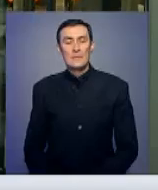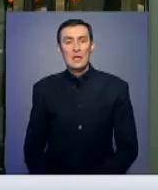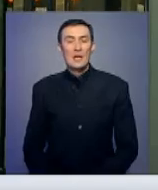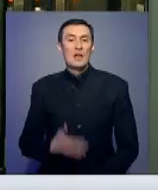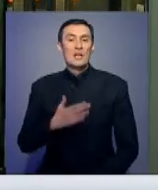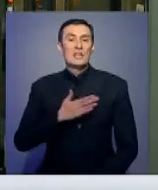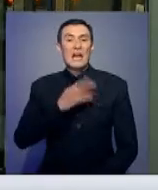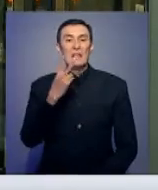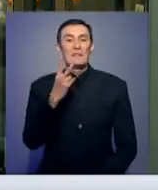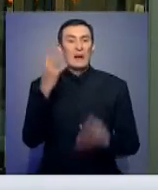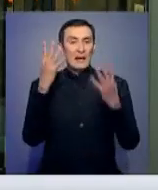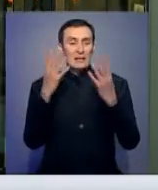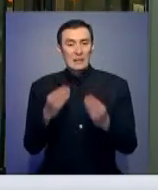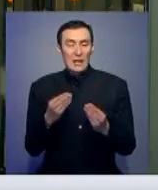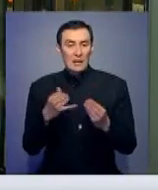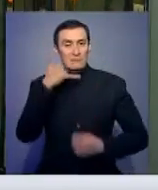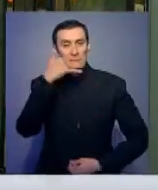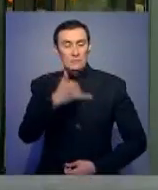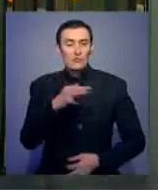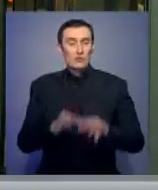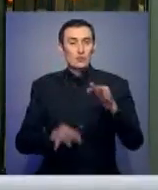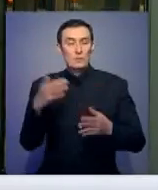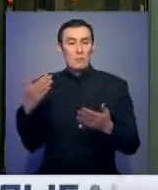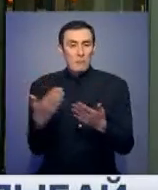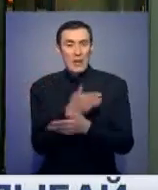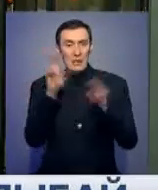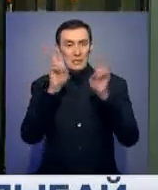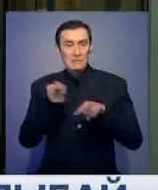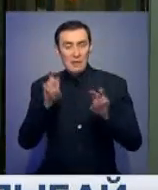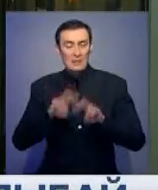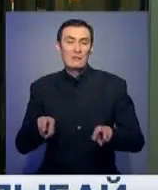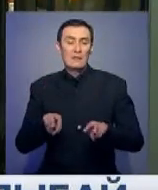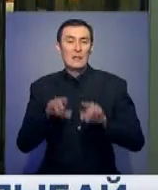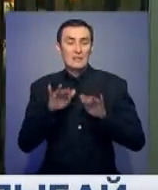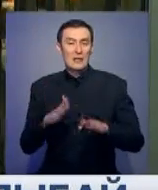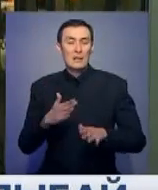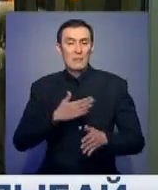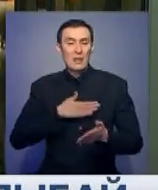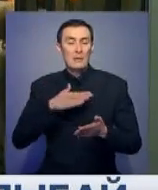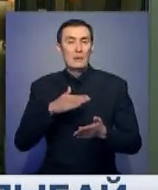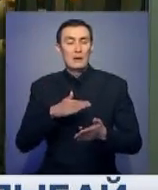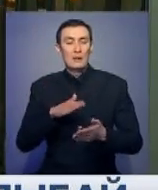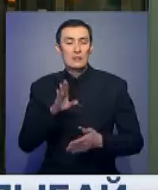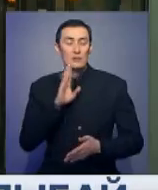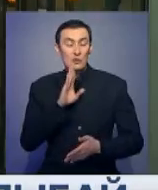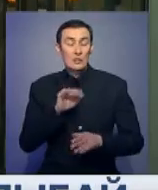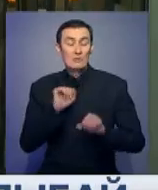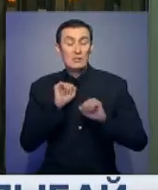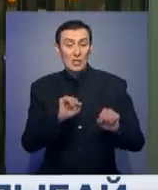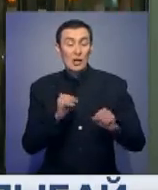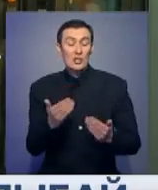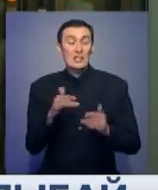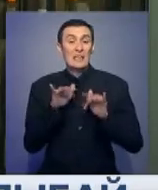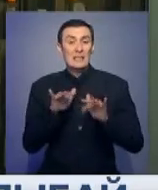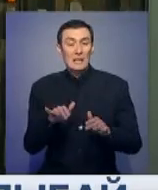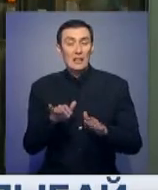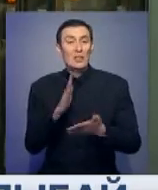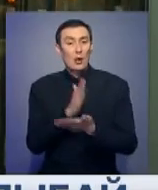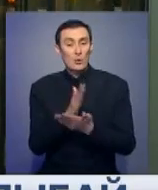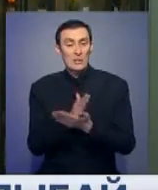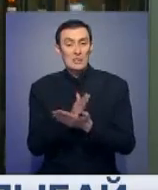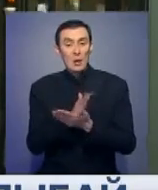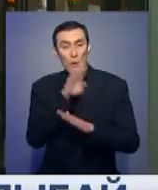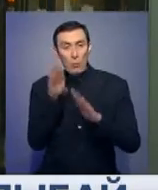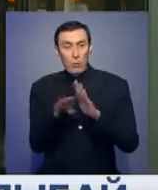Я уже 2 дня на связи с судом, который пересматривает дело моей подзащитной Акжаркан Турлыбай. Дело все еще находится на